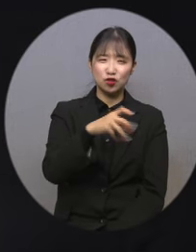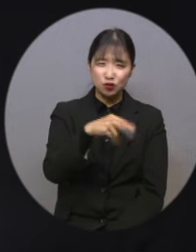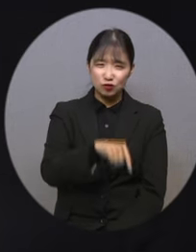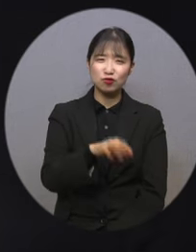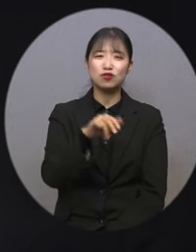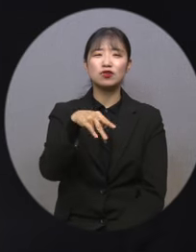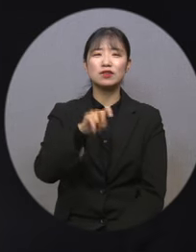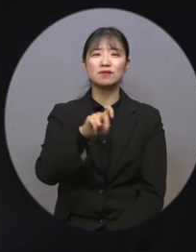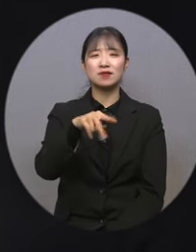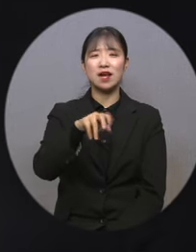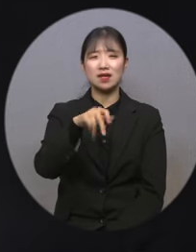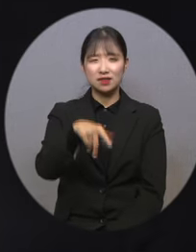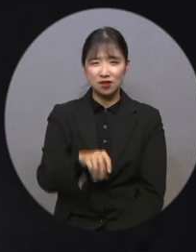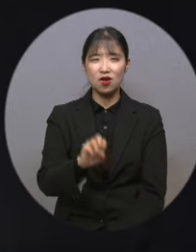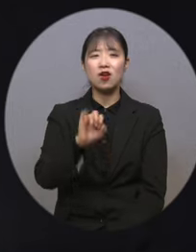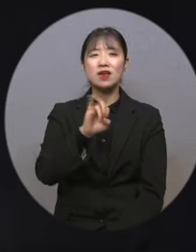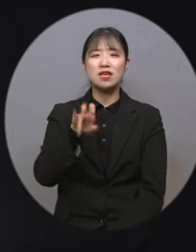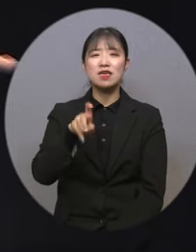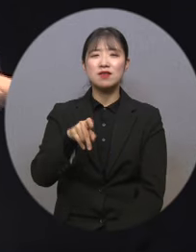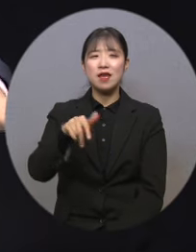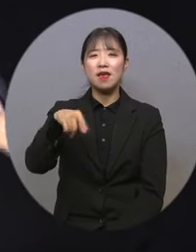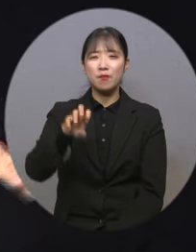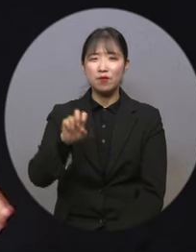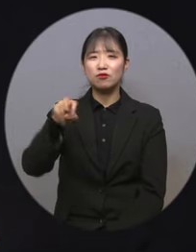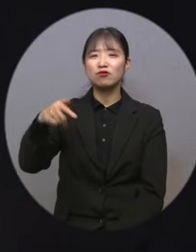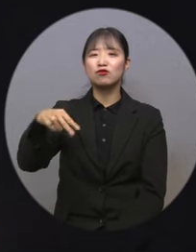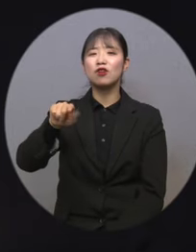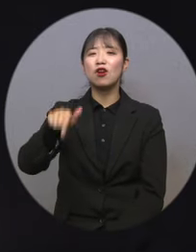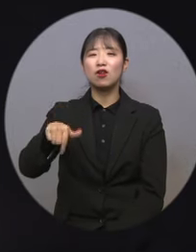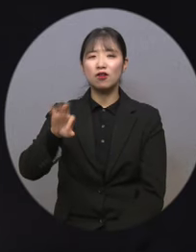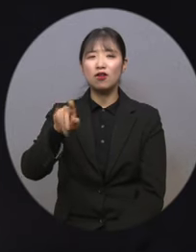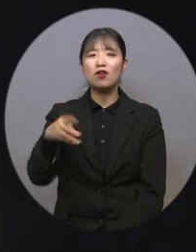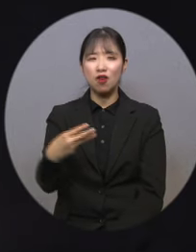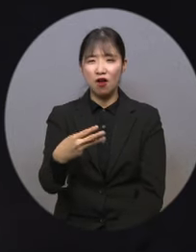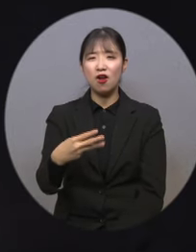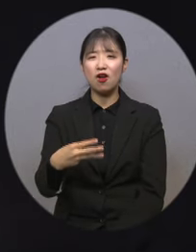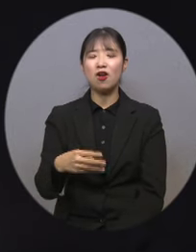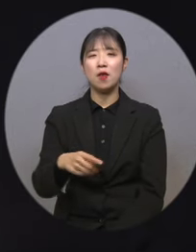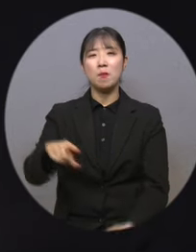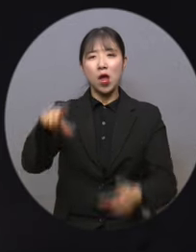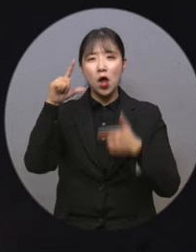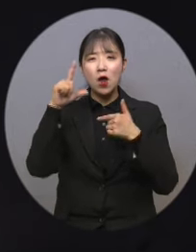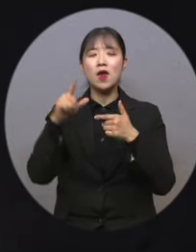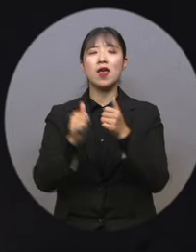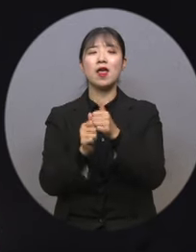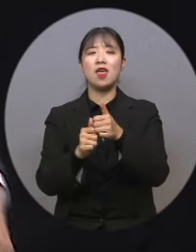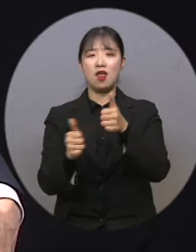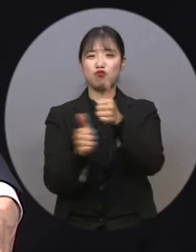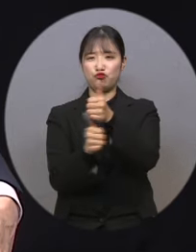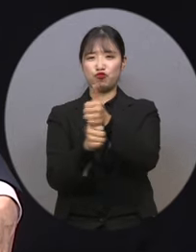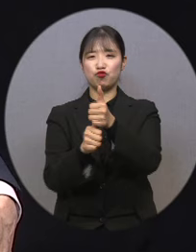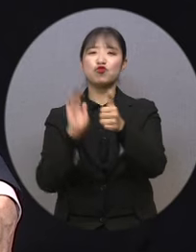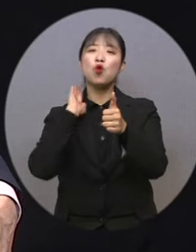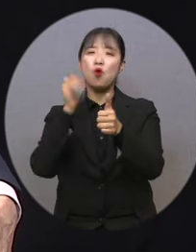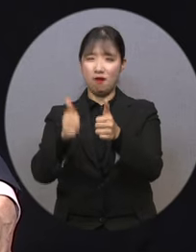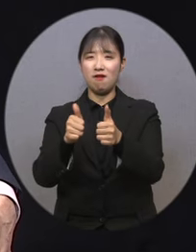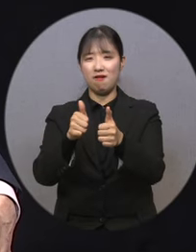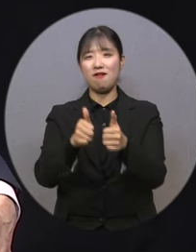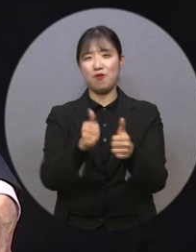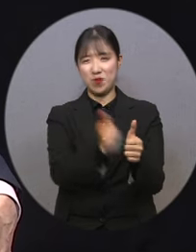이재명, 윤석열을 명예 부통령으로 앉혀. 나는 그렇게 합니다. 알겠죠? 그래서 자기들이 받은